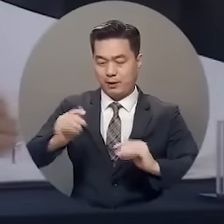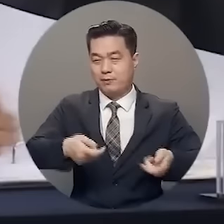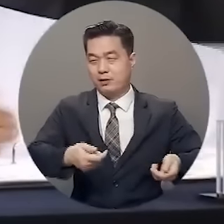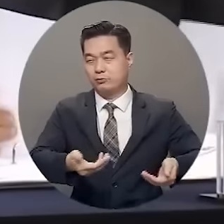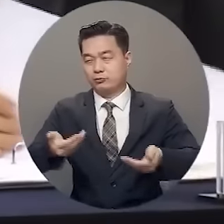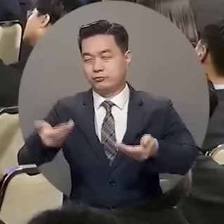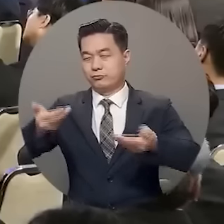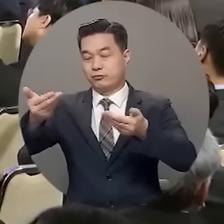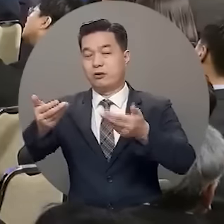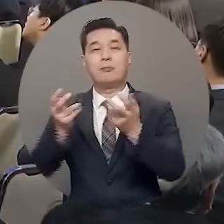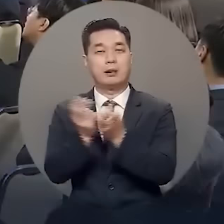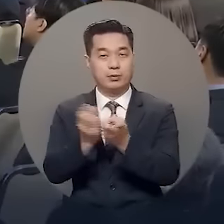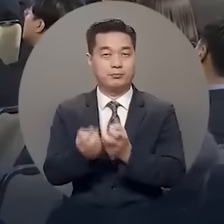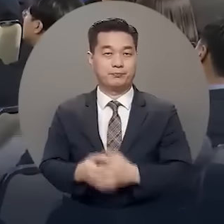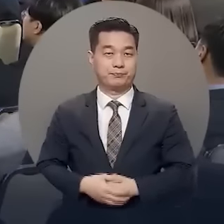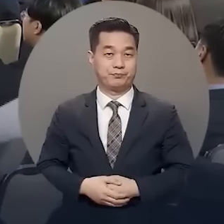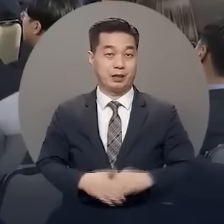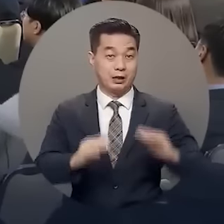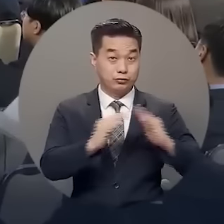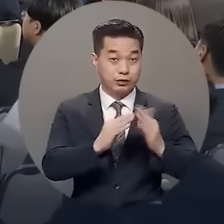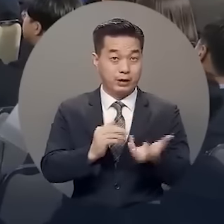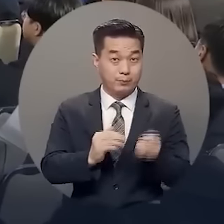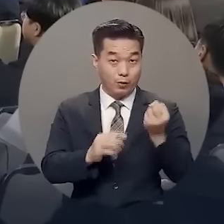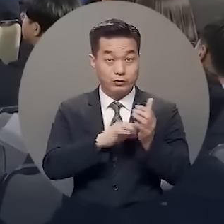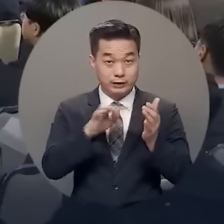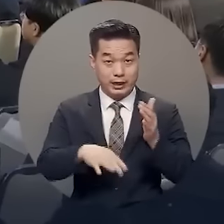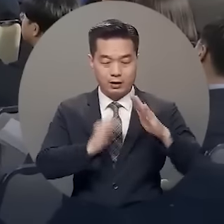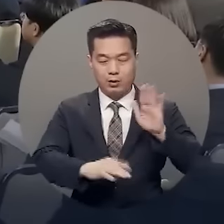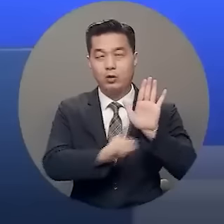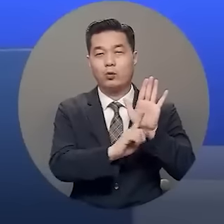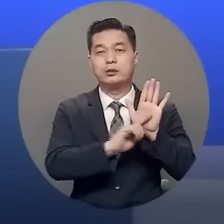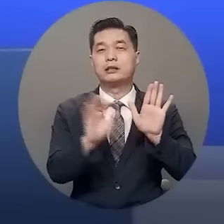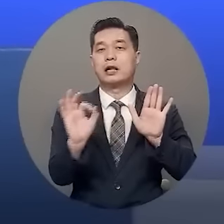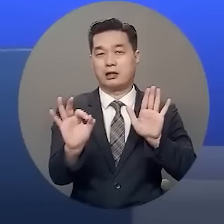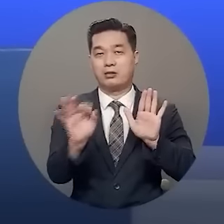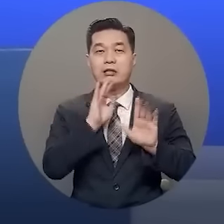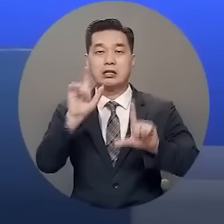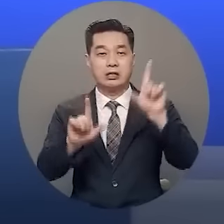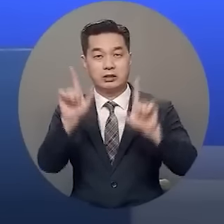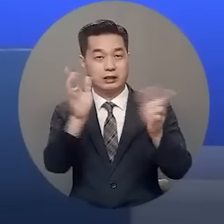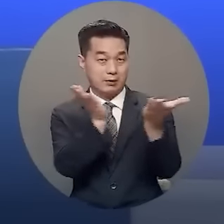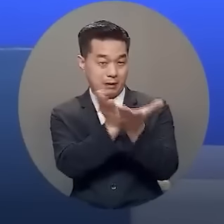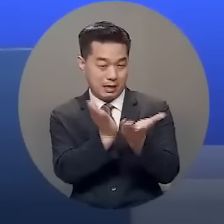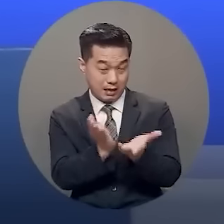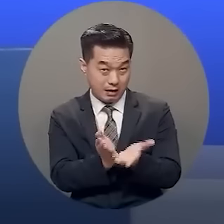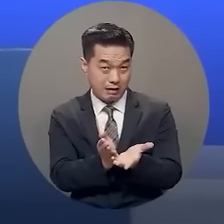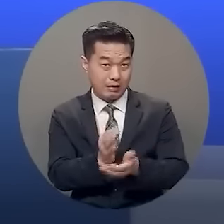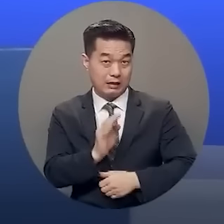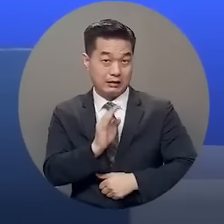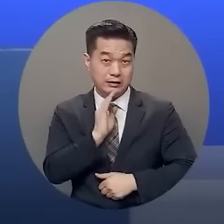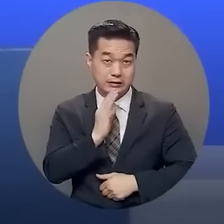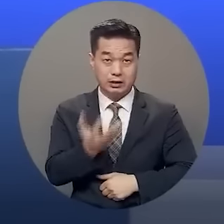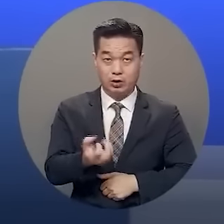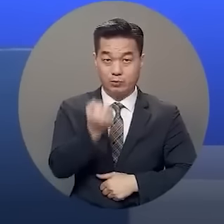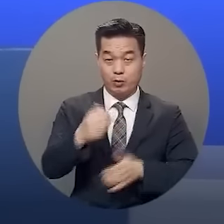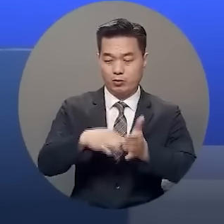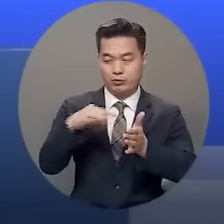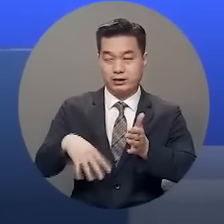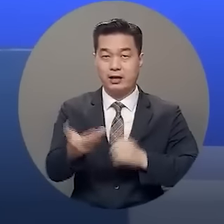핵심입니다 주택들의 보유세도 어 공시 가격이이 이제 현실화 되면서